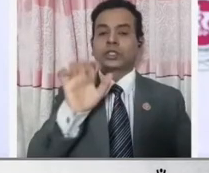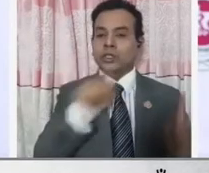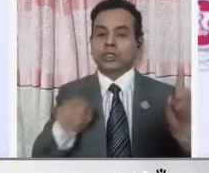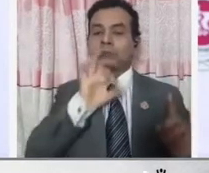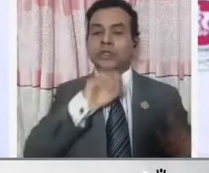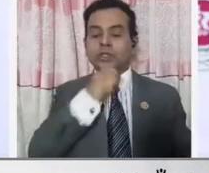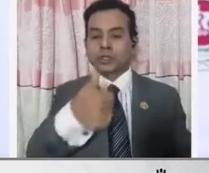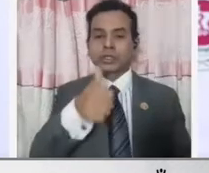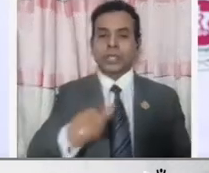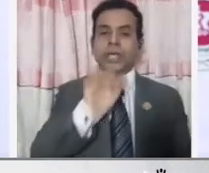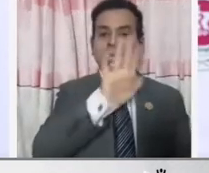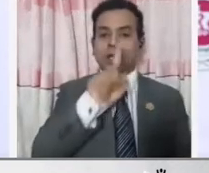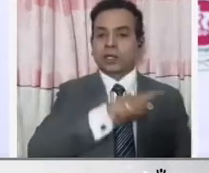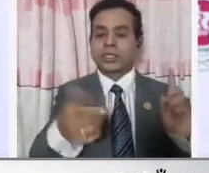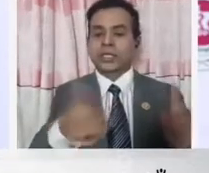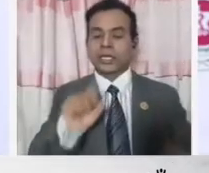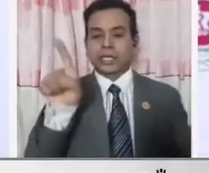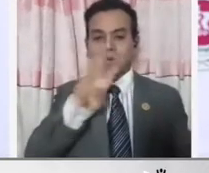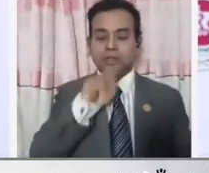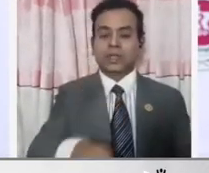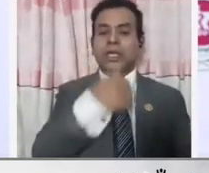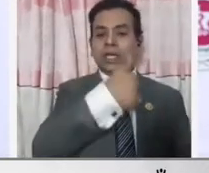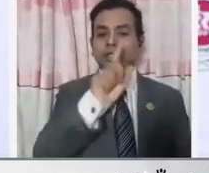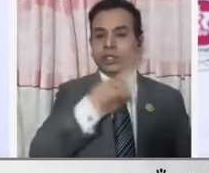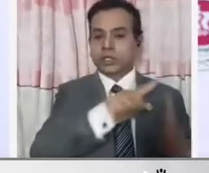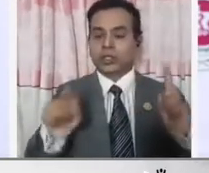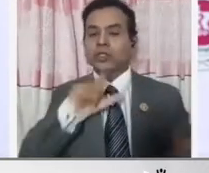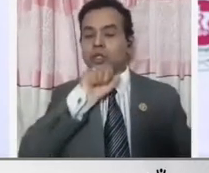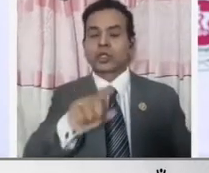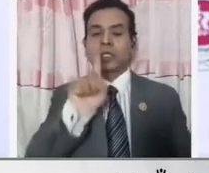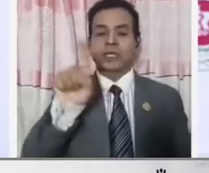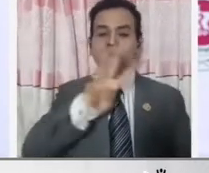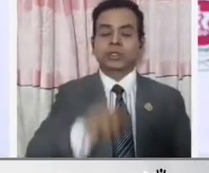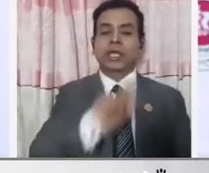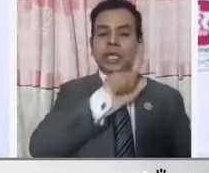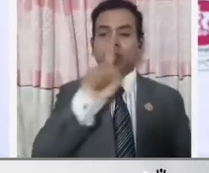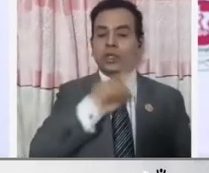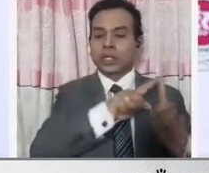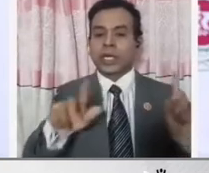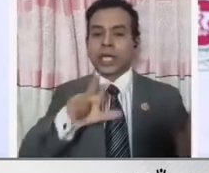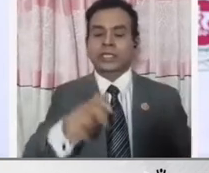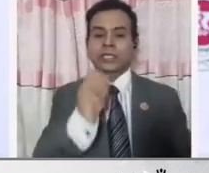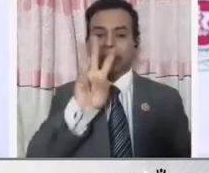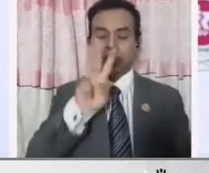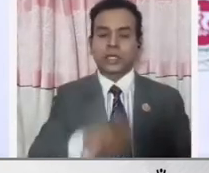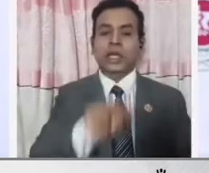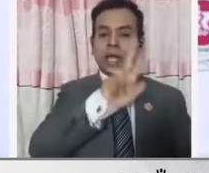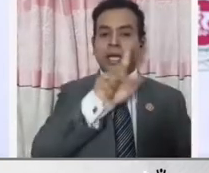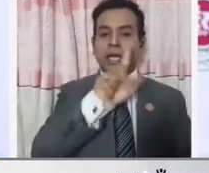মৃত্যুবরণ করেছেন ০-১০ বছরের মধ্যে ১৫ জন, ১১-২০ বছরের ২৮ জন,